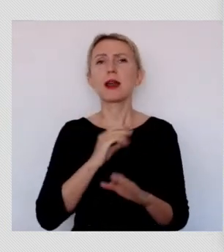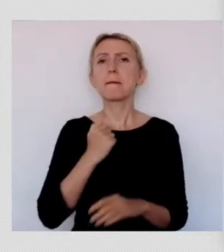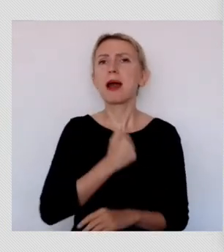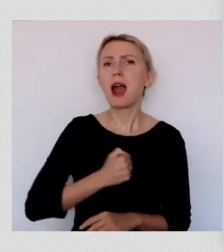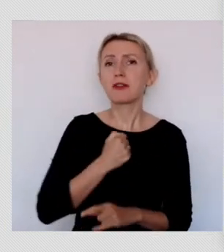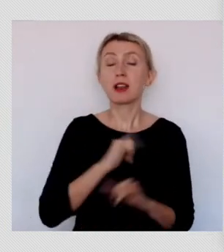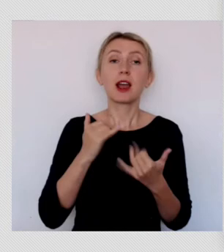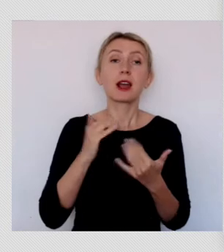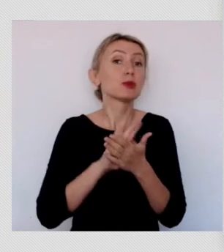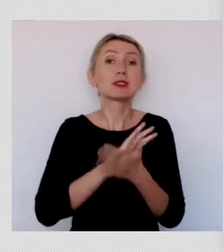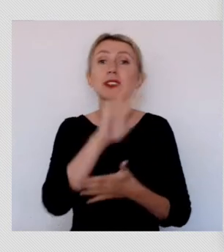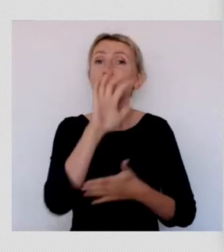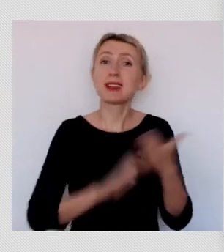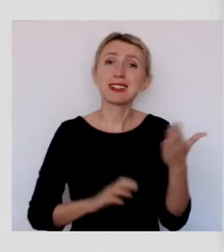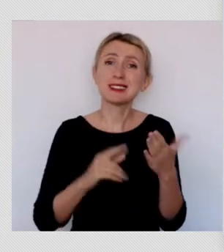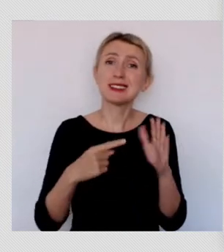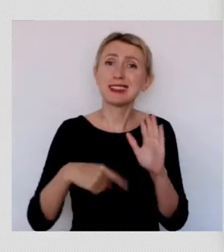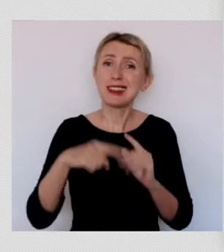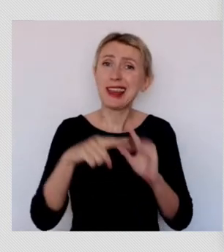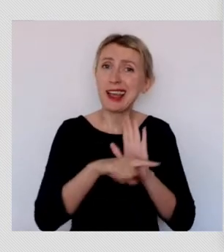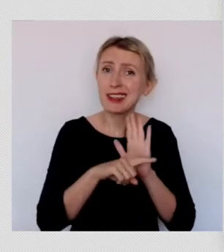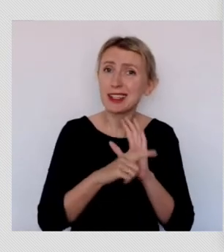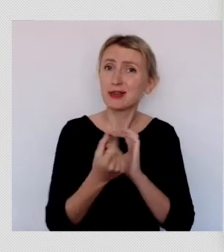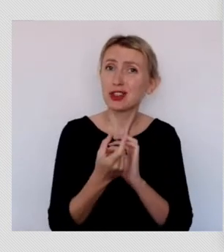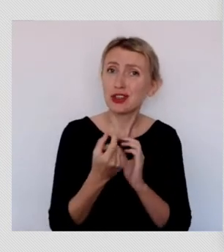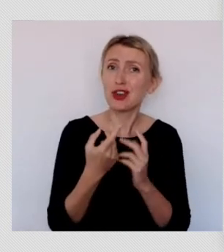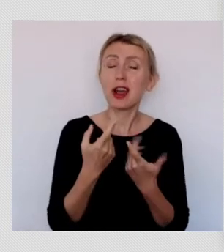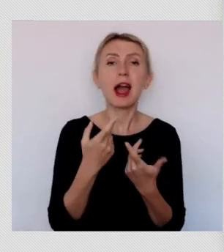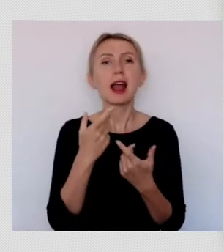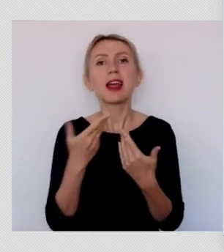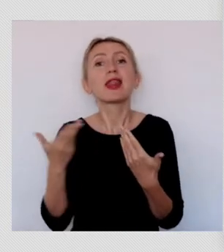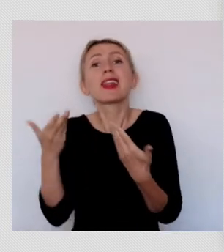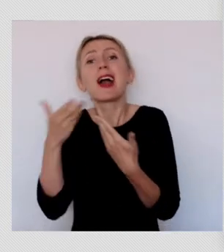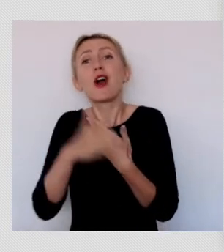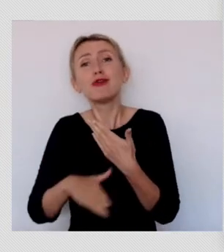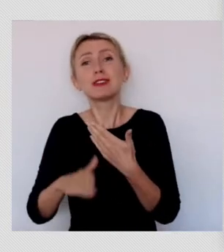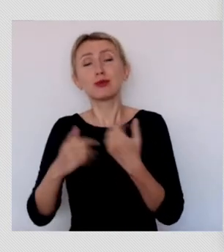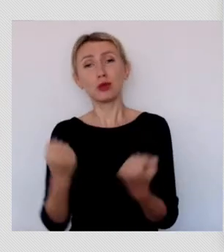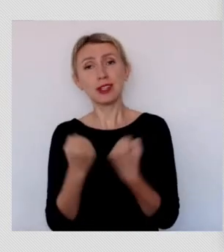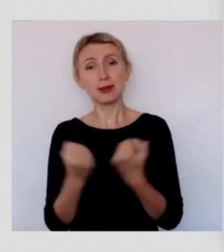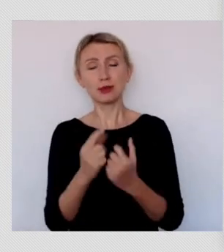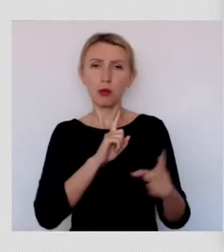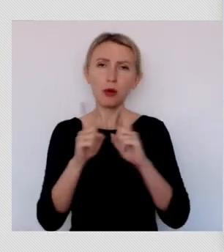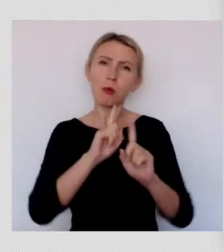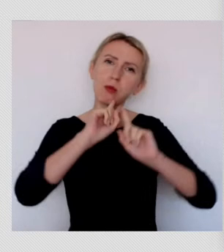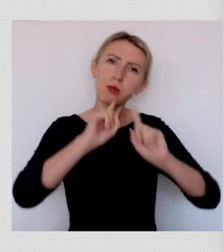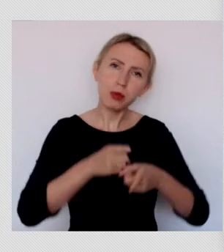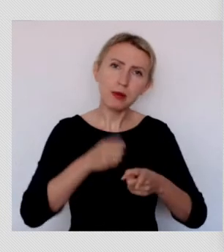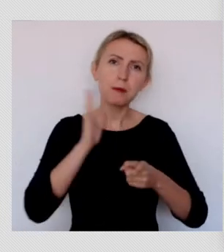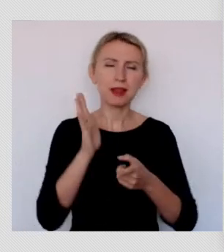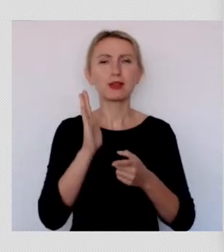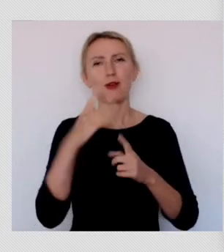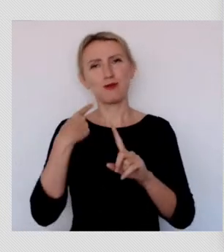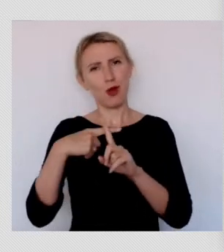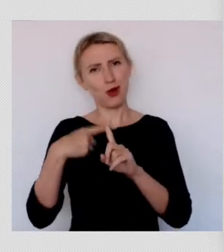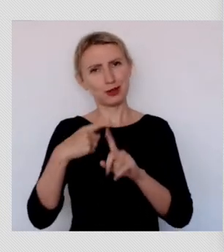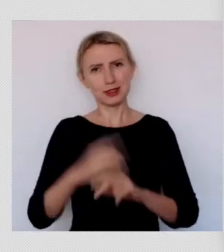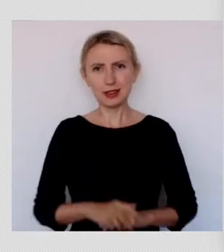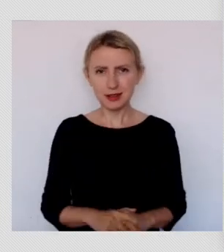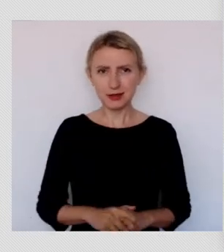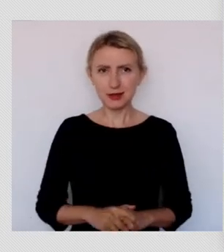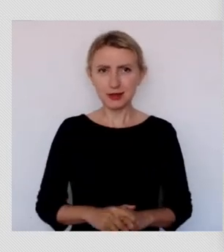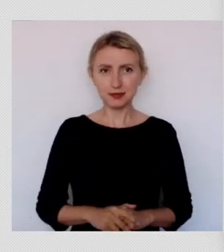tekst jest pesymistyczny, ale obiecuję, że pod koniec postaramy się porozmawiać o rekomendacjach, które będą optymistyczne. I też